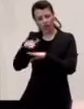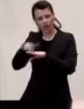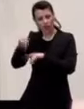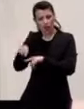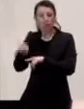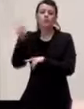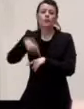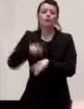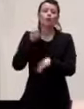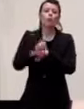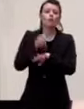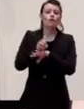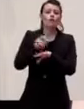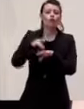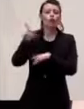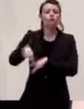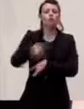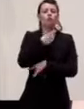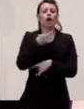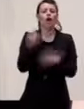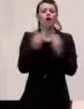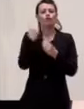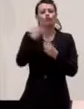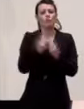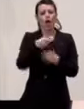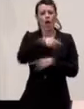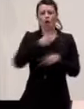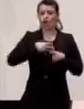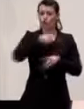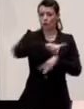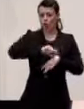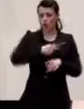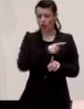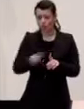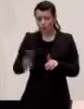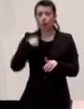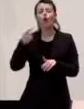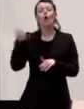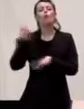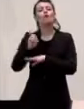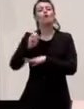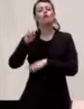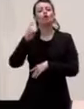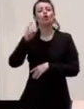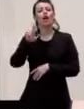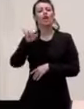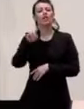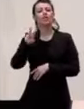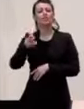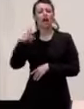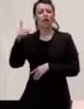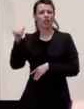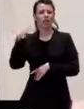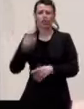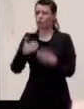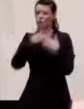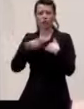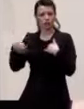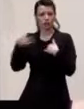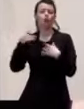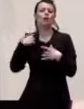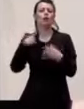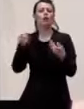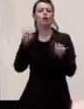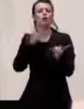professore anche al Gemelli di Roma per molto tempo, il professor Giuliano Rizzardini, che è il direttore del responsabile delle malattie infettive dell'ospedale